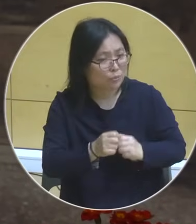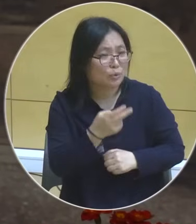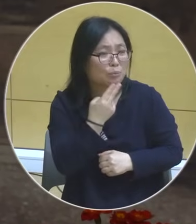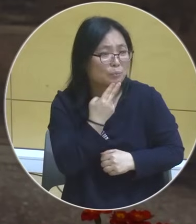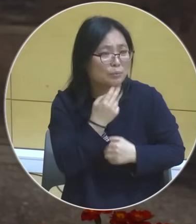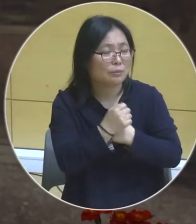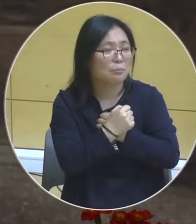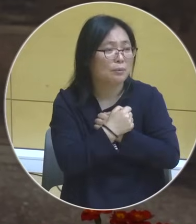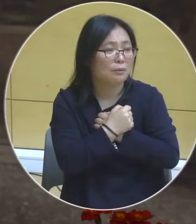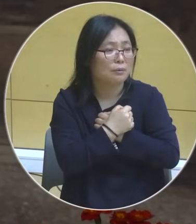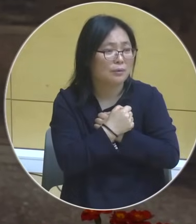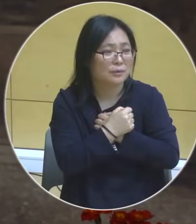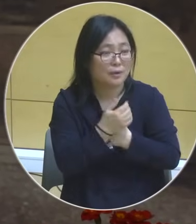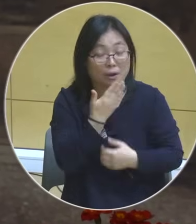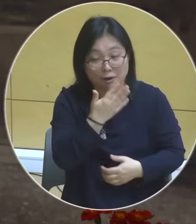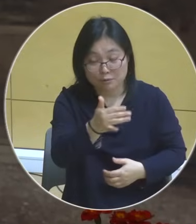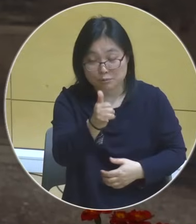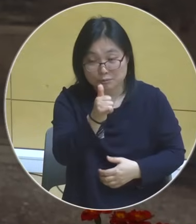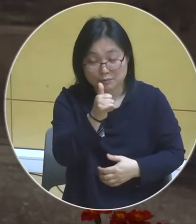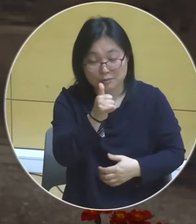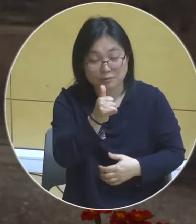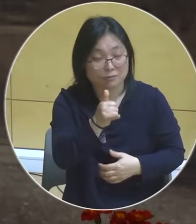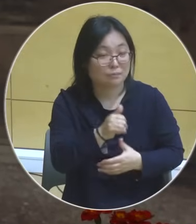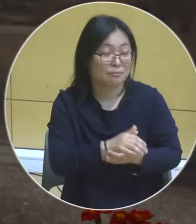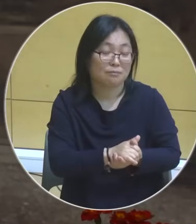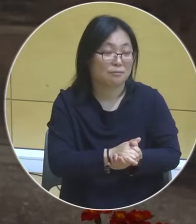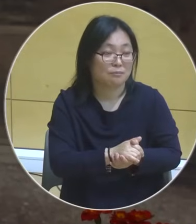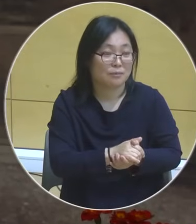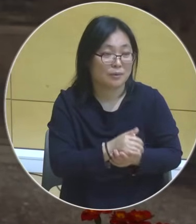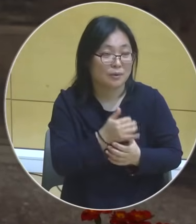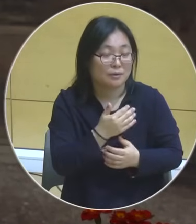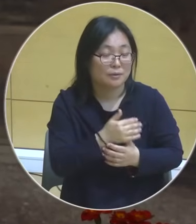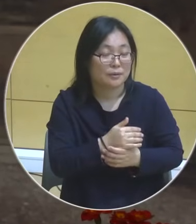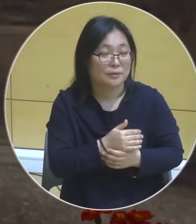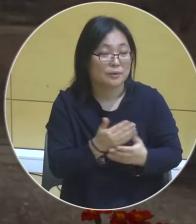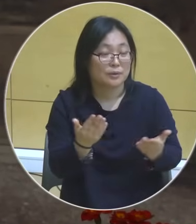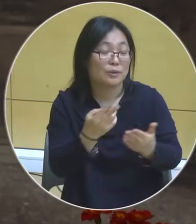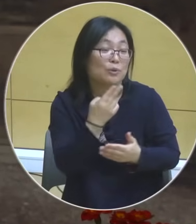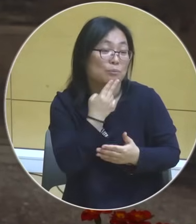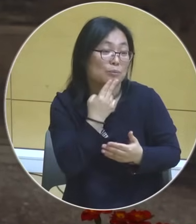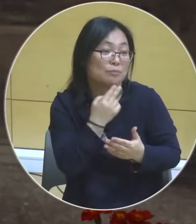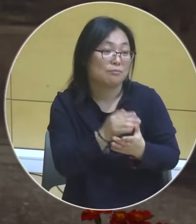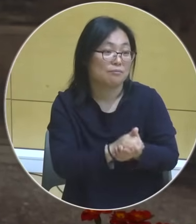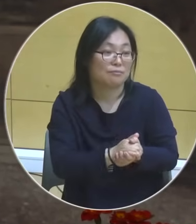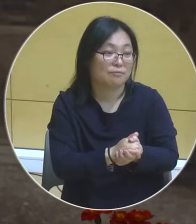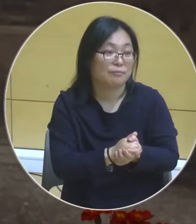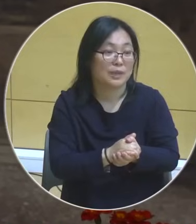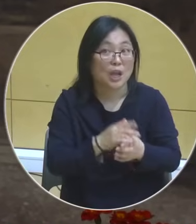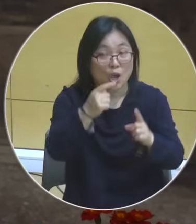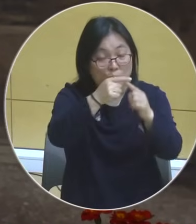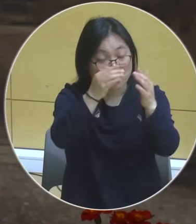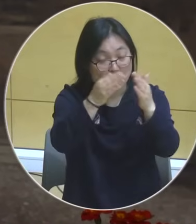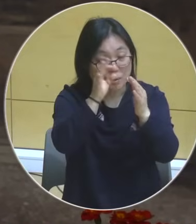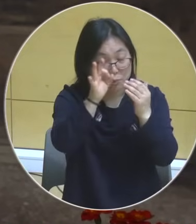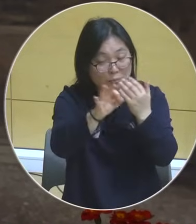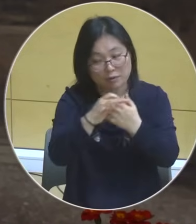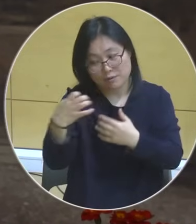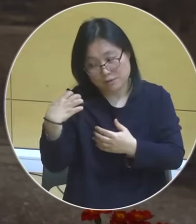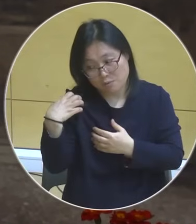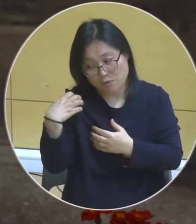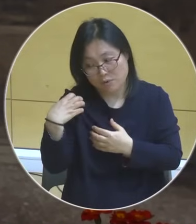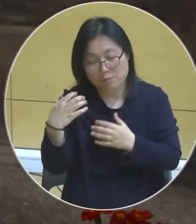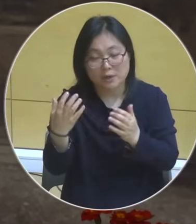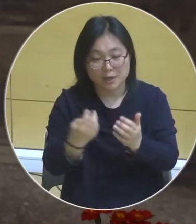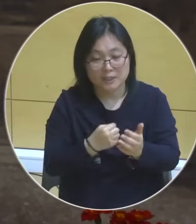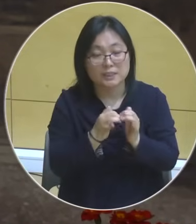움직입니다. 할 수 있는 것 이상하지 않습니다. 교회도 보면 사명감을 가진 사람들이 일하는